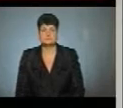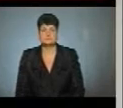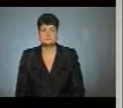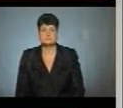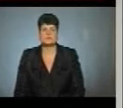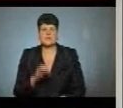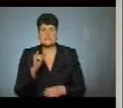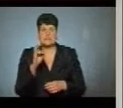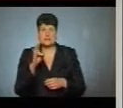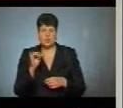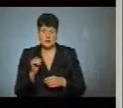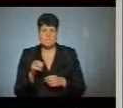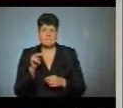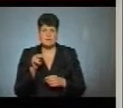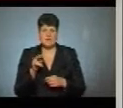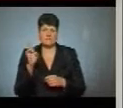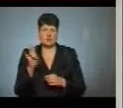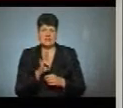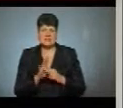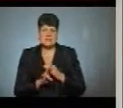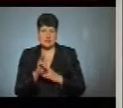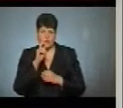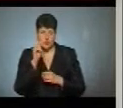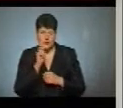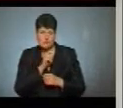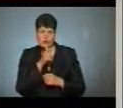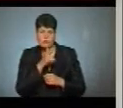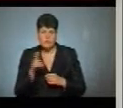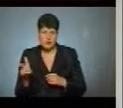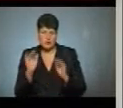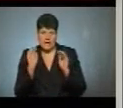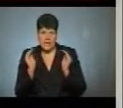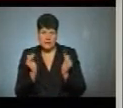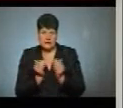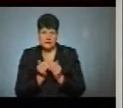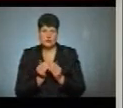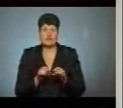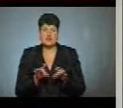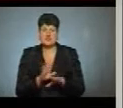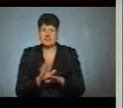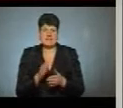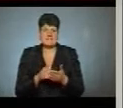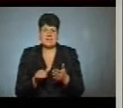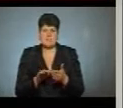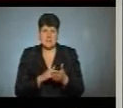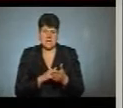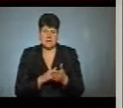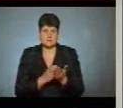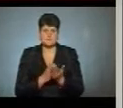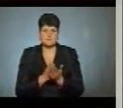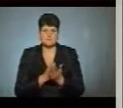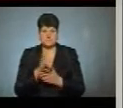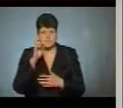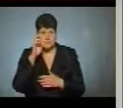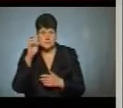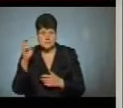Синод Православної Церкви України в період карантину через коронавірус вирішив не відміняти богослужіння. Про це повідомив архієпископ